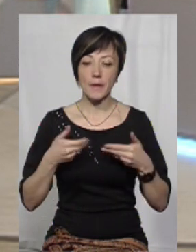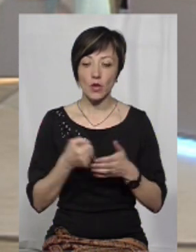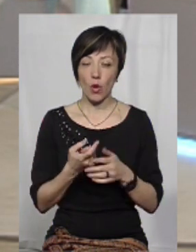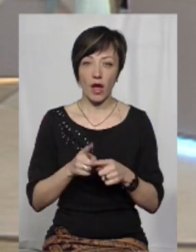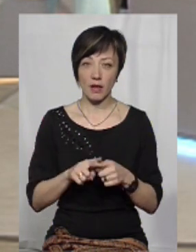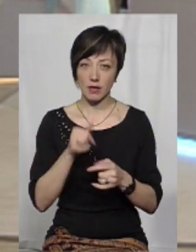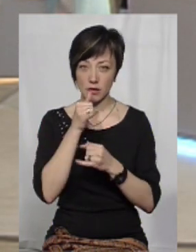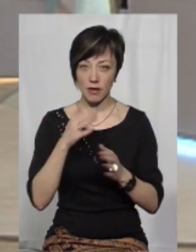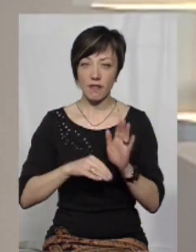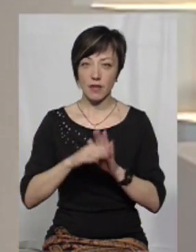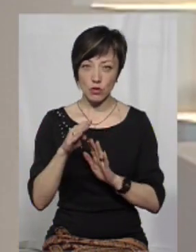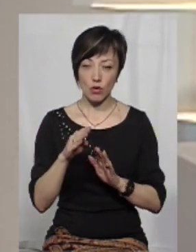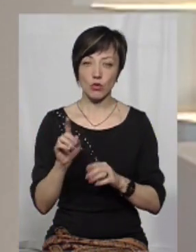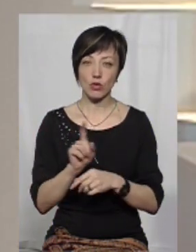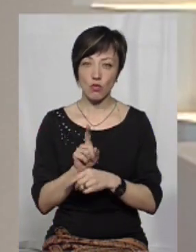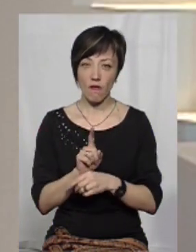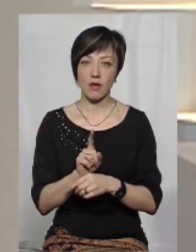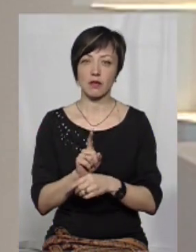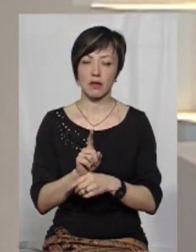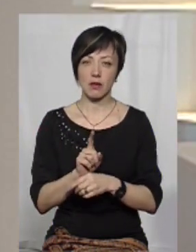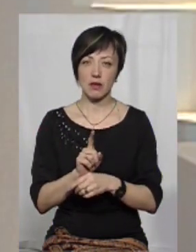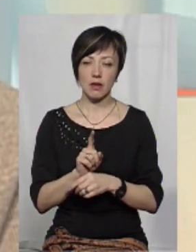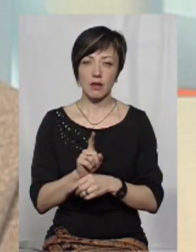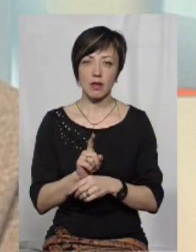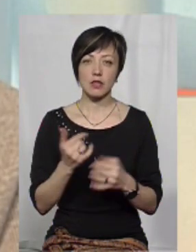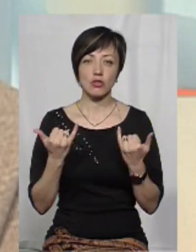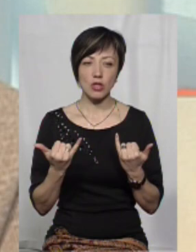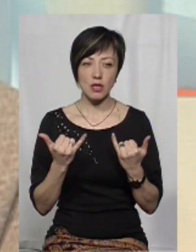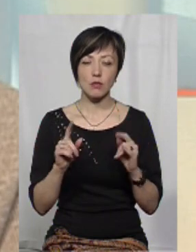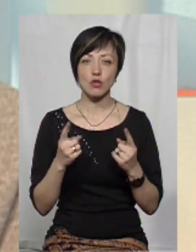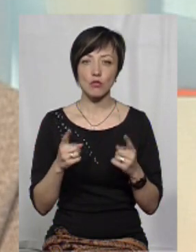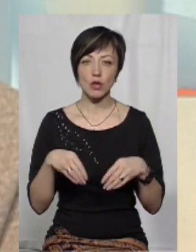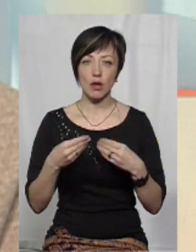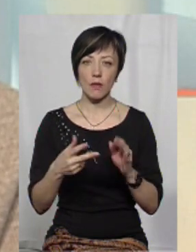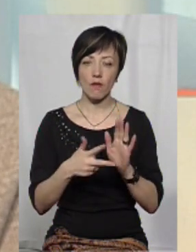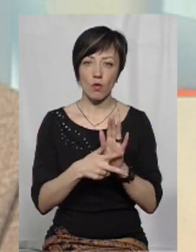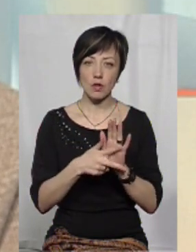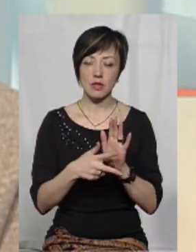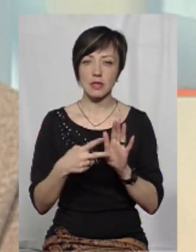до этого не проводили. Высокодозованную? Да, высокодозованную. Сейчас же почему мы даем